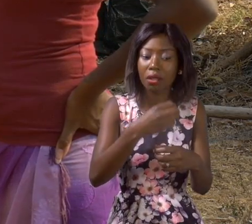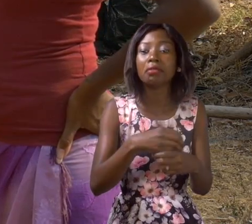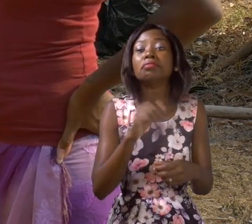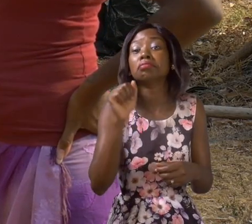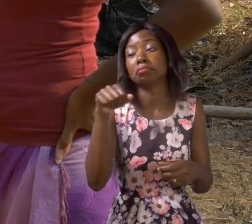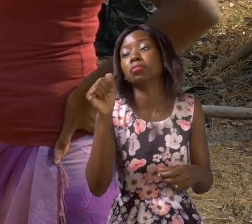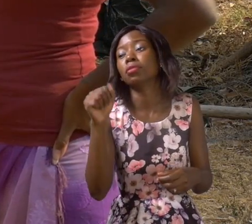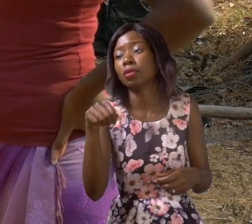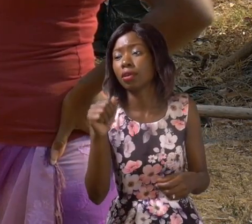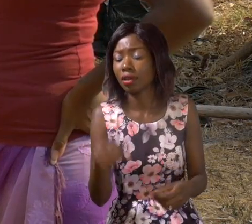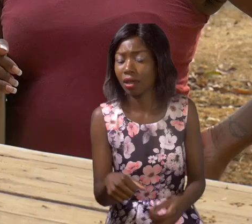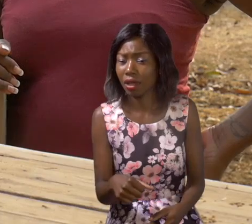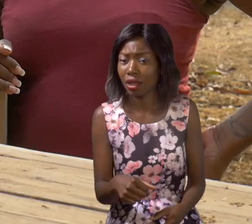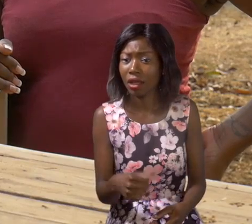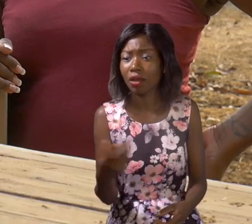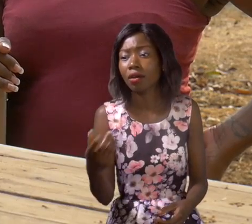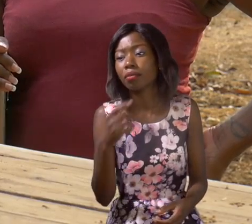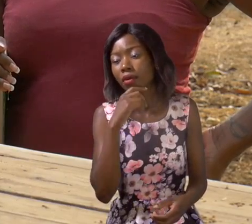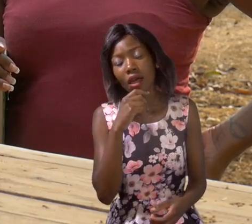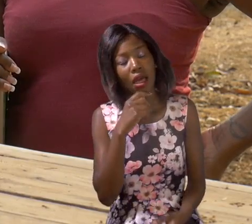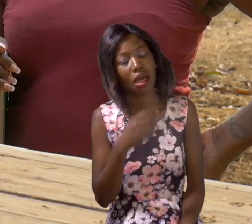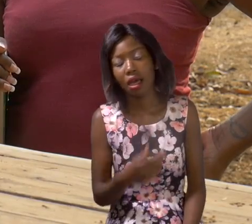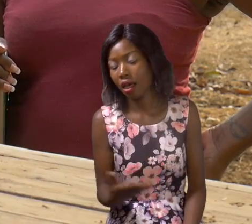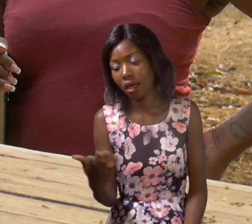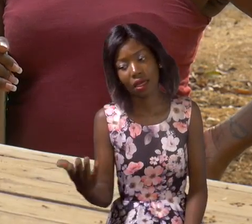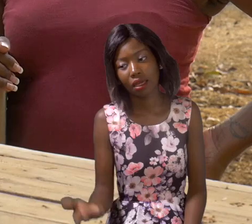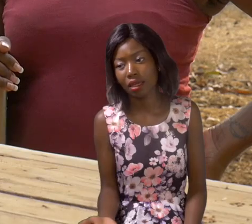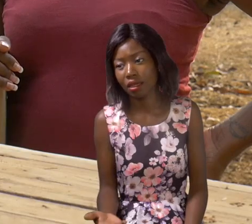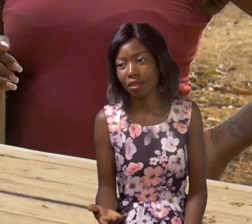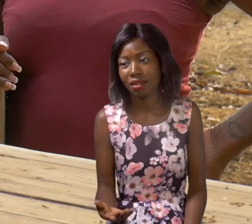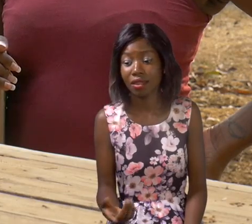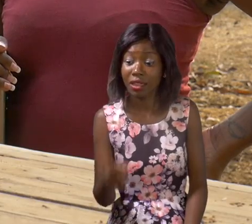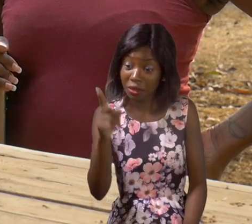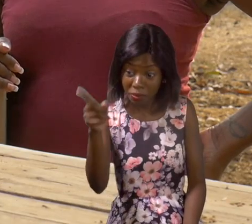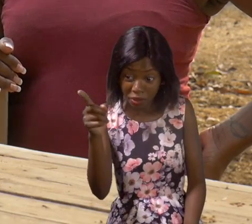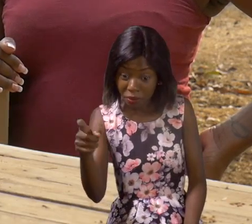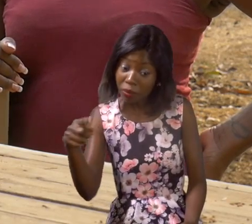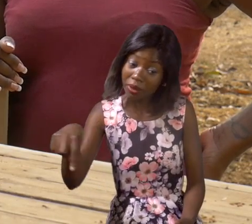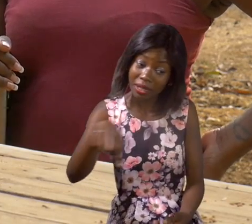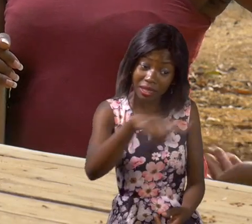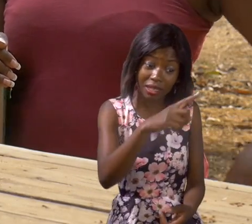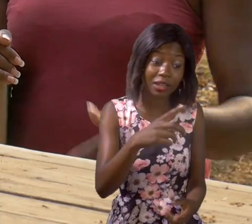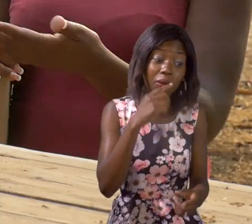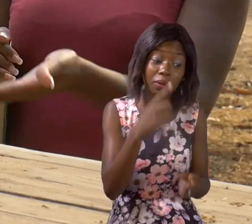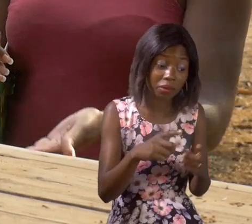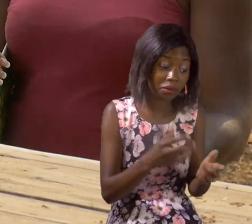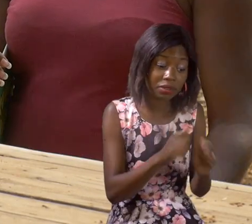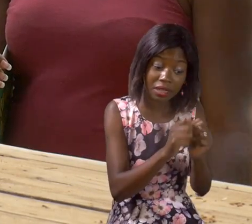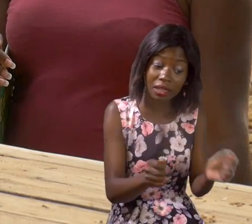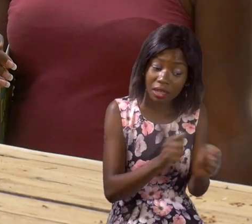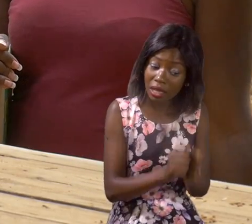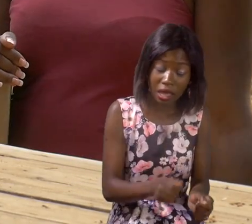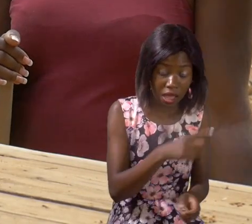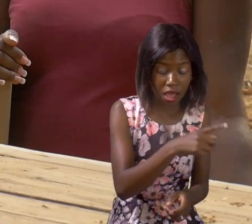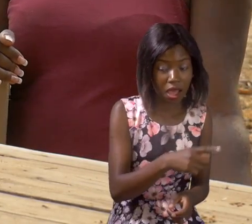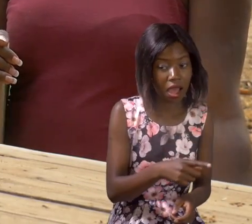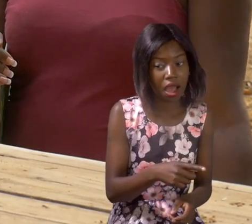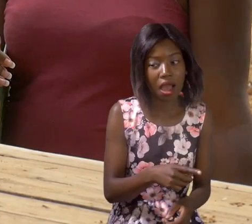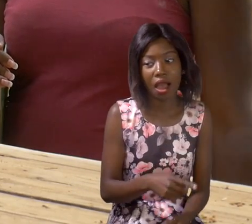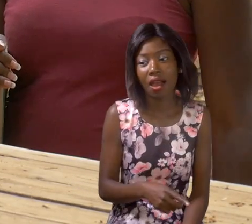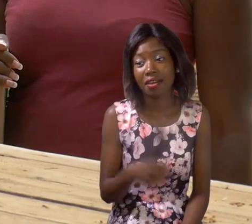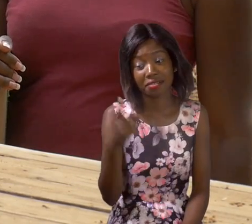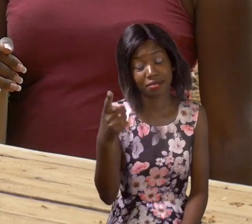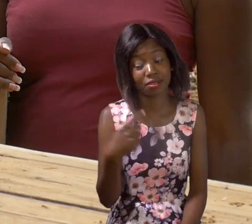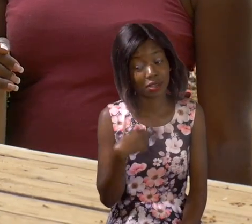wachisa mbodoro. Fair fair. Ukatende ikoko pachena. Ndinofanira kuziva magaenda kwa. Zvinhu zvifumurwe pachena. Ungawakudza mura